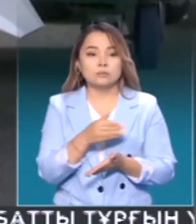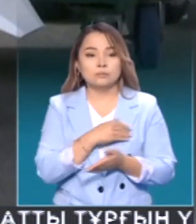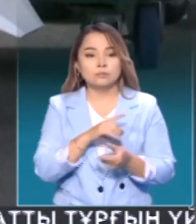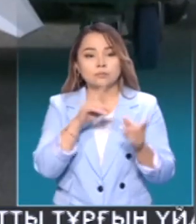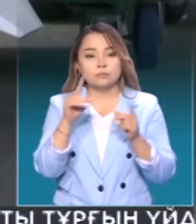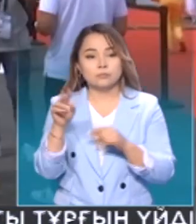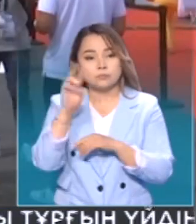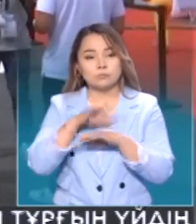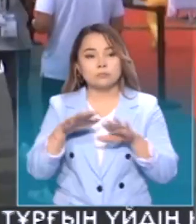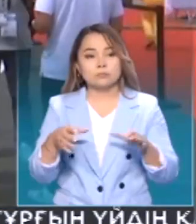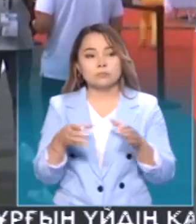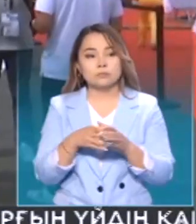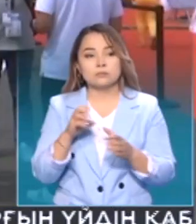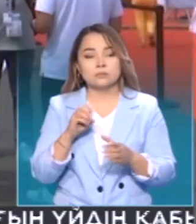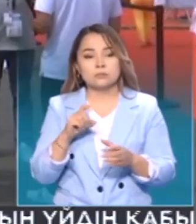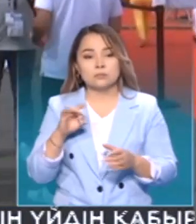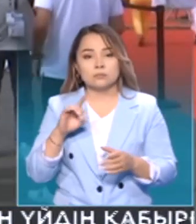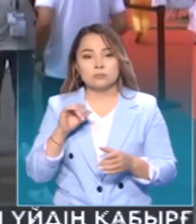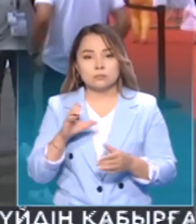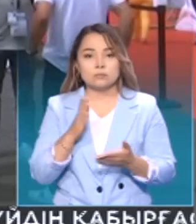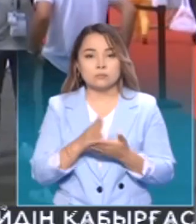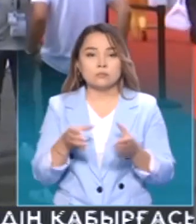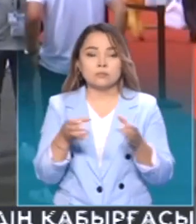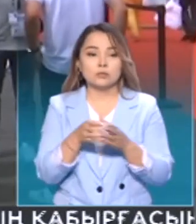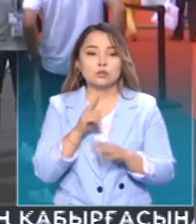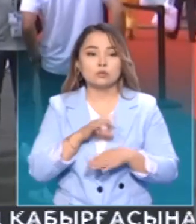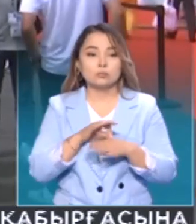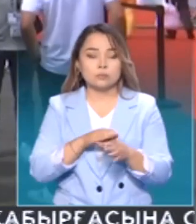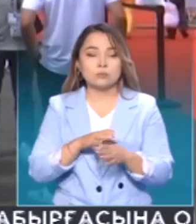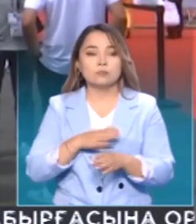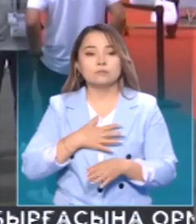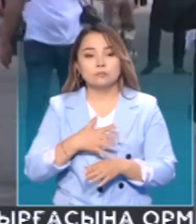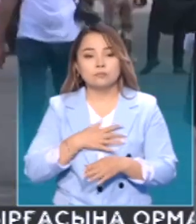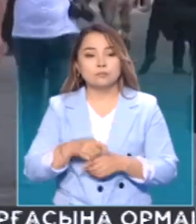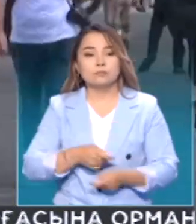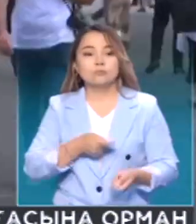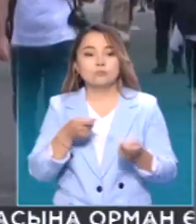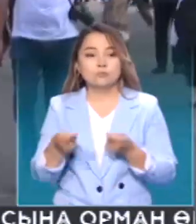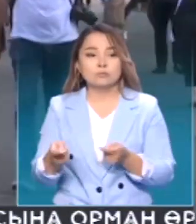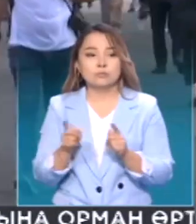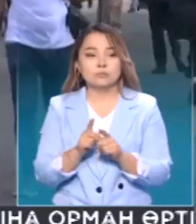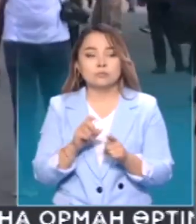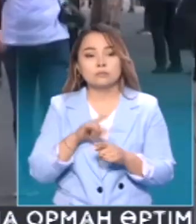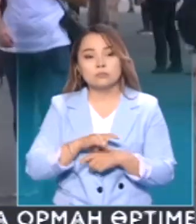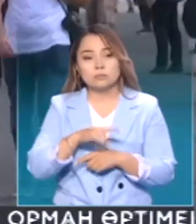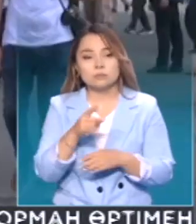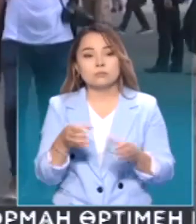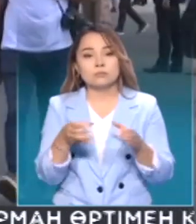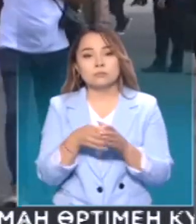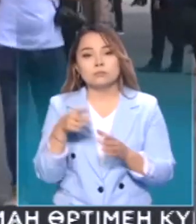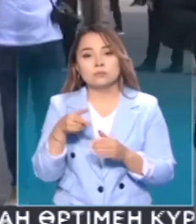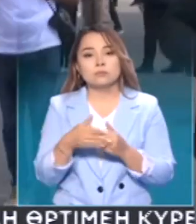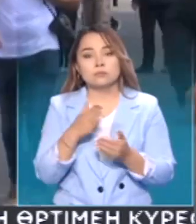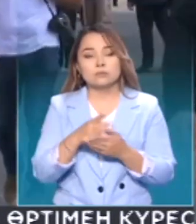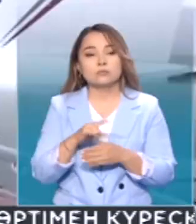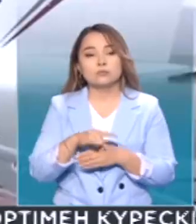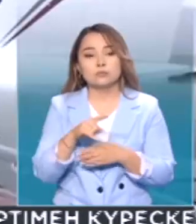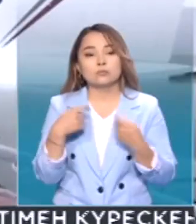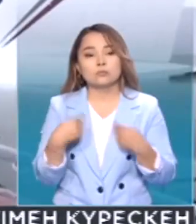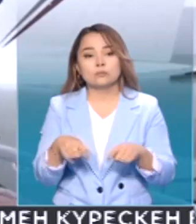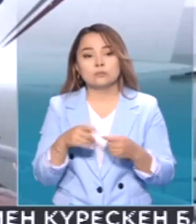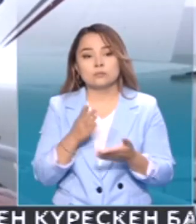кететін ұшақтарды Airbus компаниясы жасаған. Әуе тасымалы саласы өкілдерінің болжамынша авиасалонда 2000-дай ұшақ сатылуы